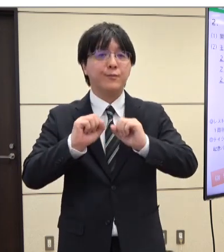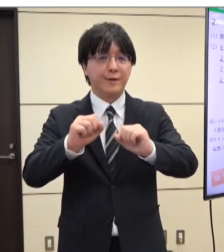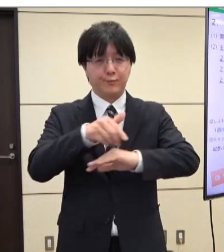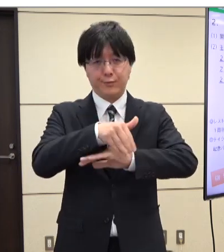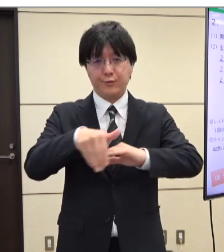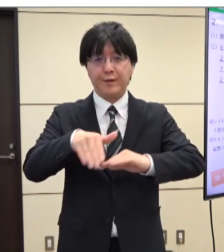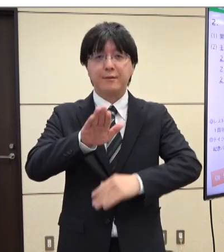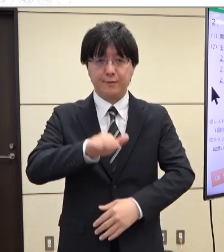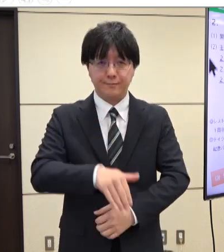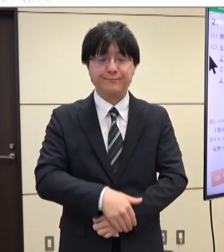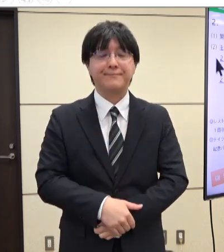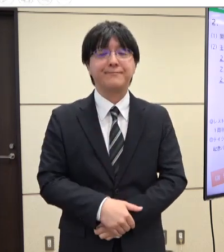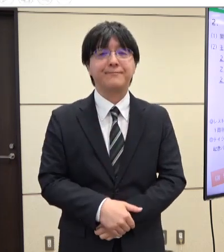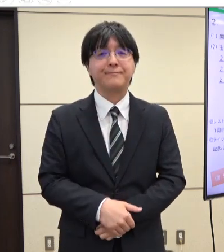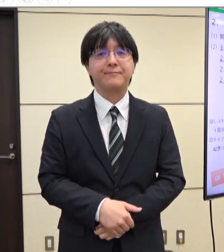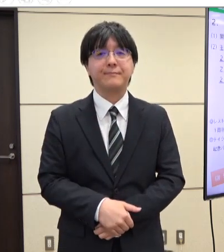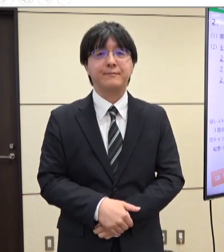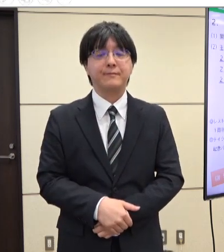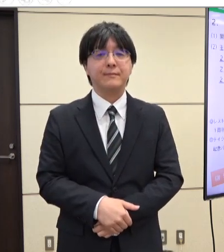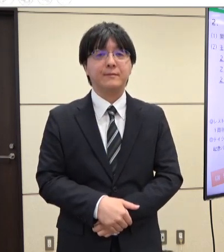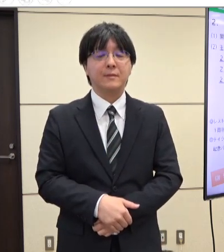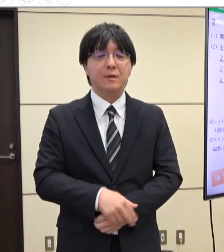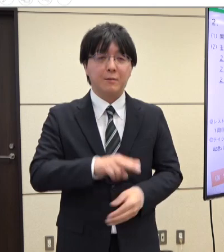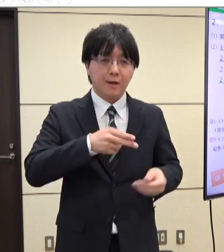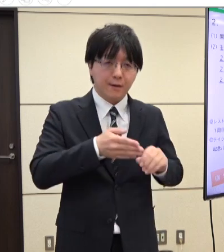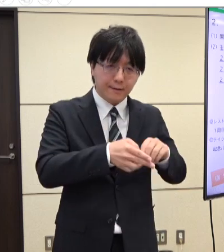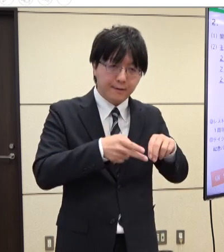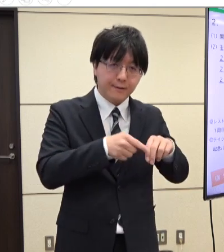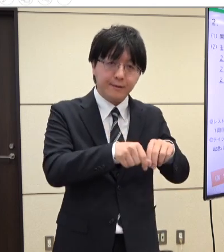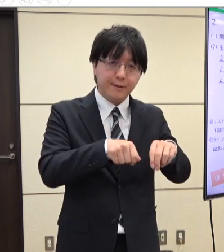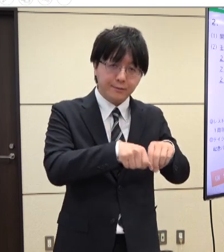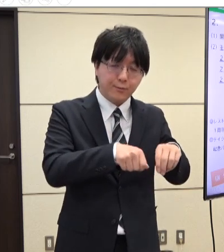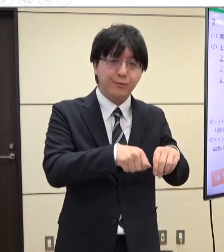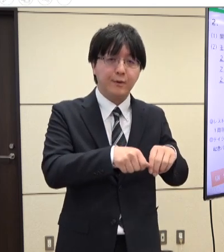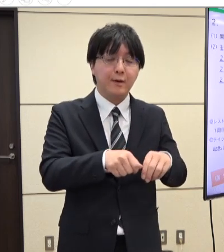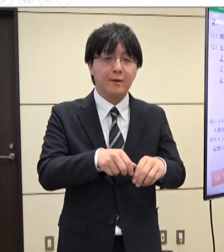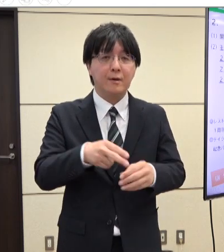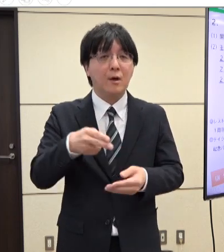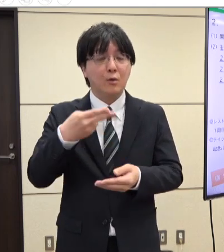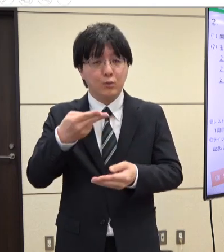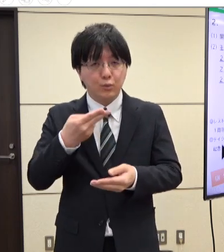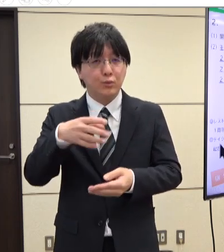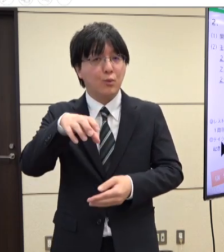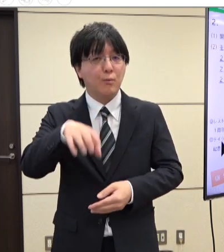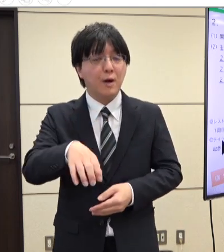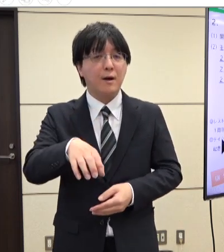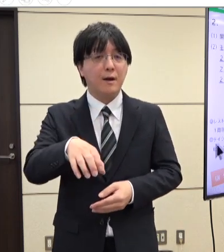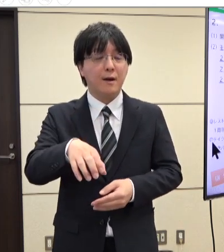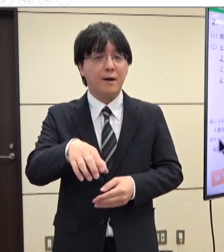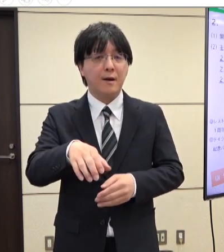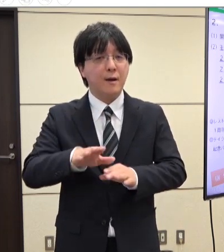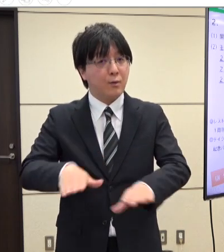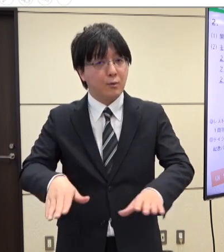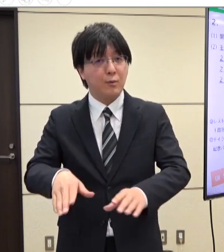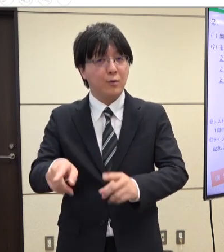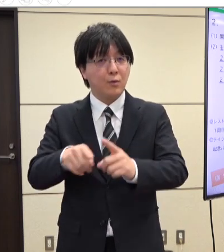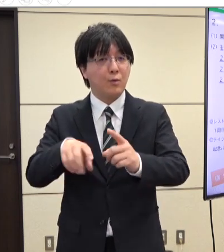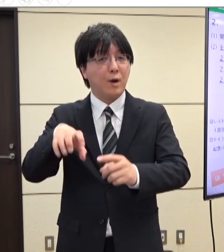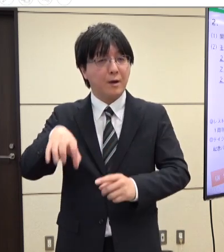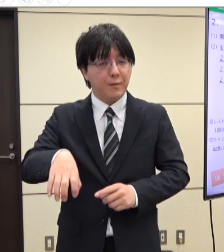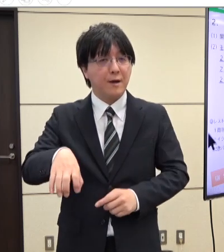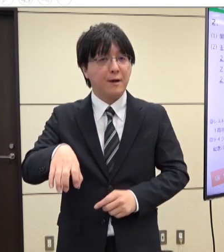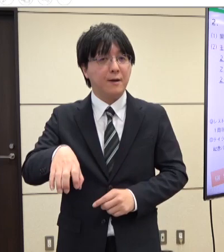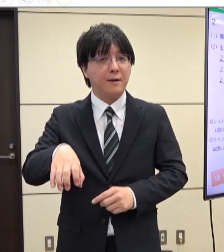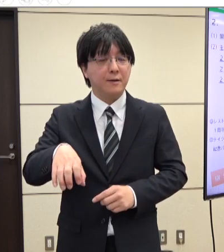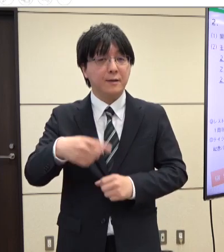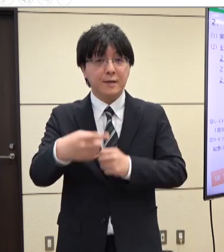ります。レストランやフードコート、桃並木キッズパークでも、1周年記念の特典を